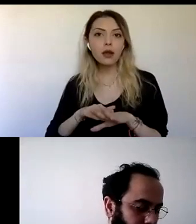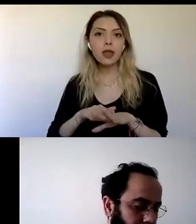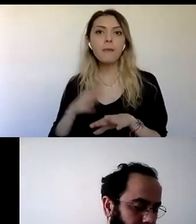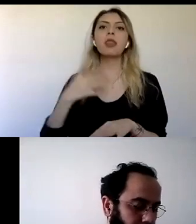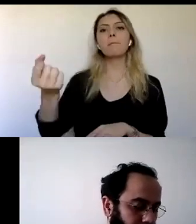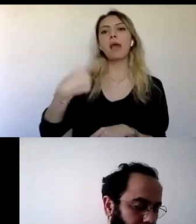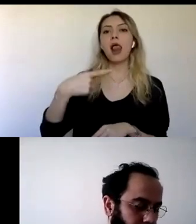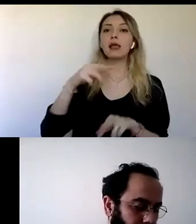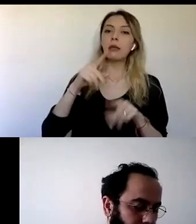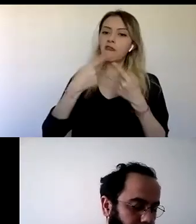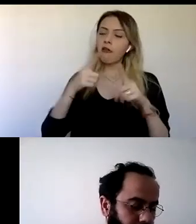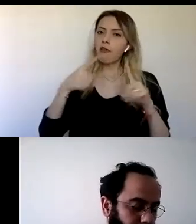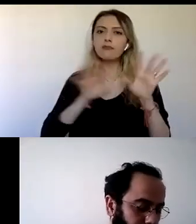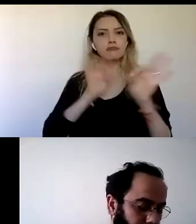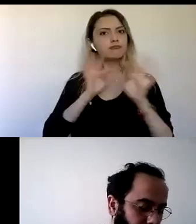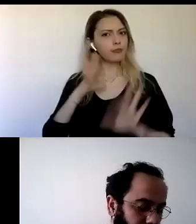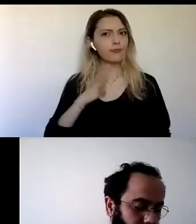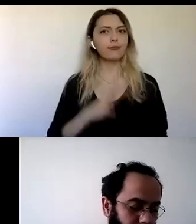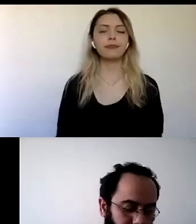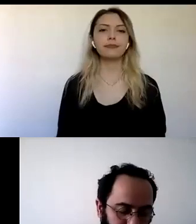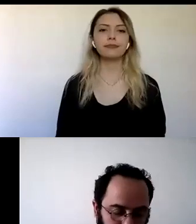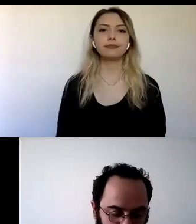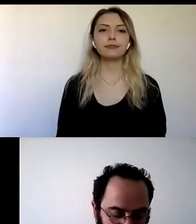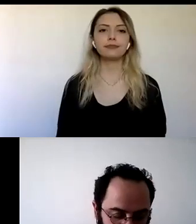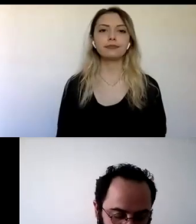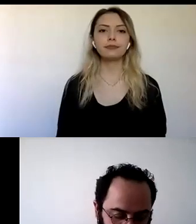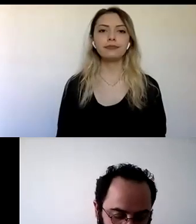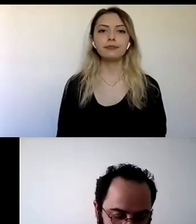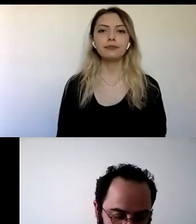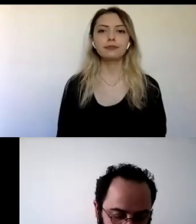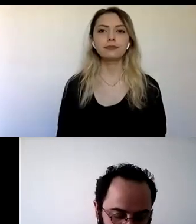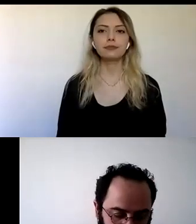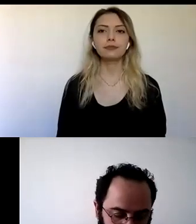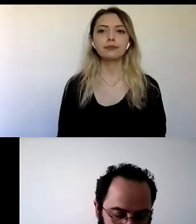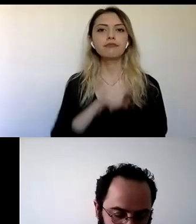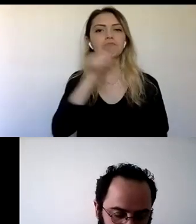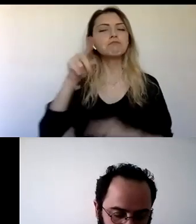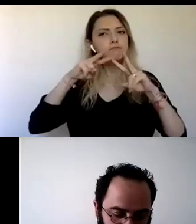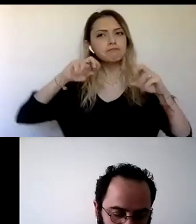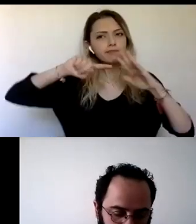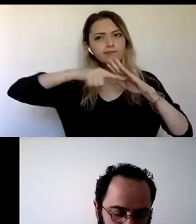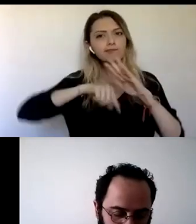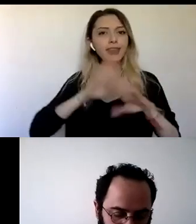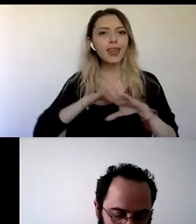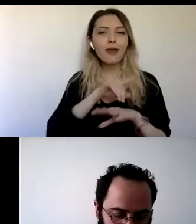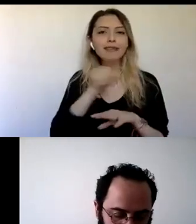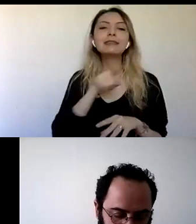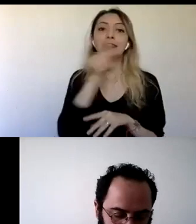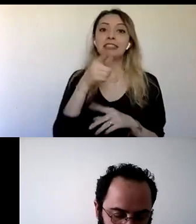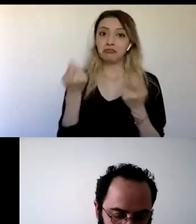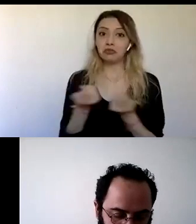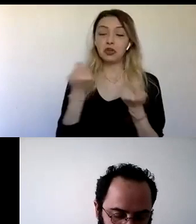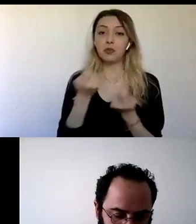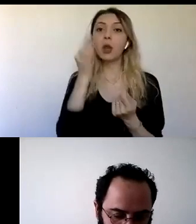ilişkisini sağlayan bir araç bu IFTT. Biraz kurcaladıkça yaptığınız çalışmaları kolaylaştırmaya yönelik bir